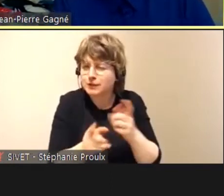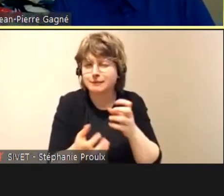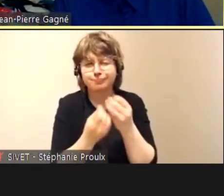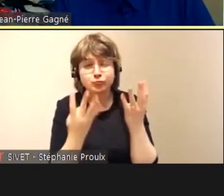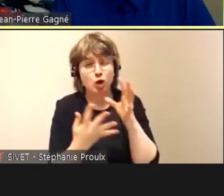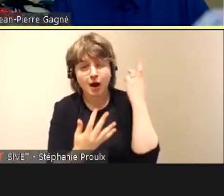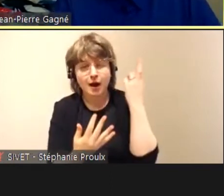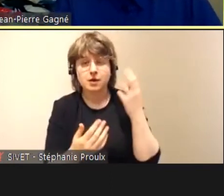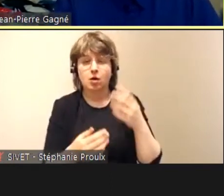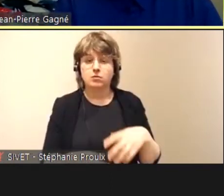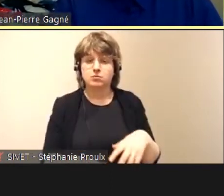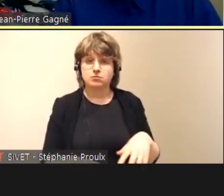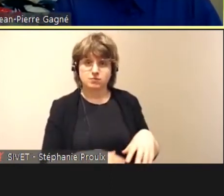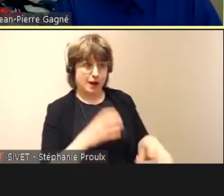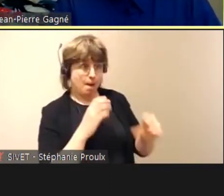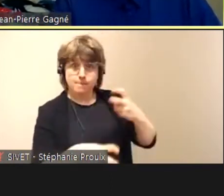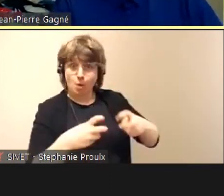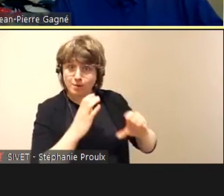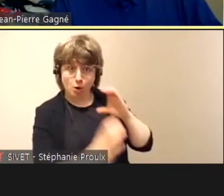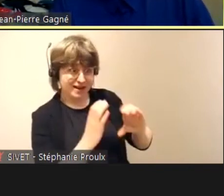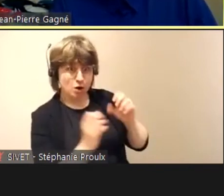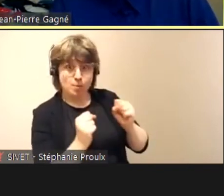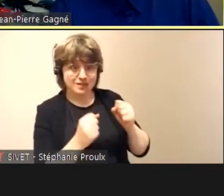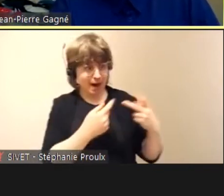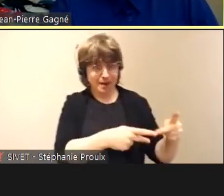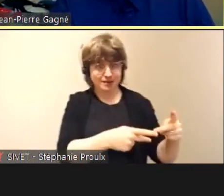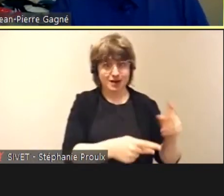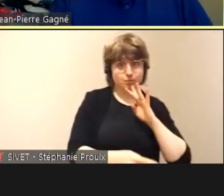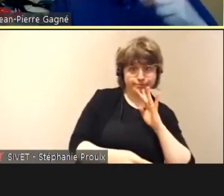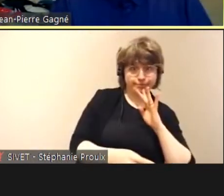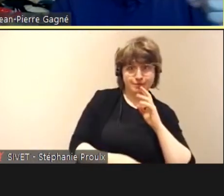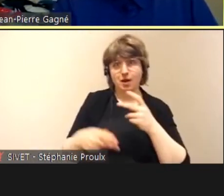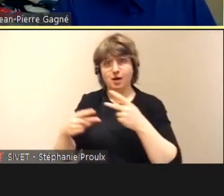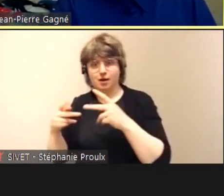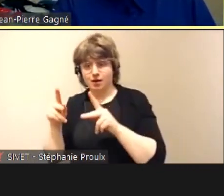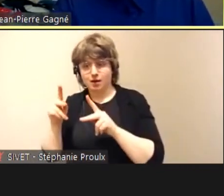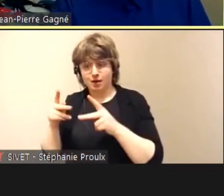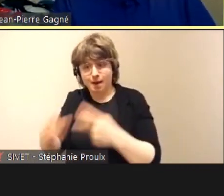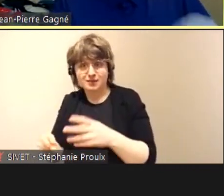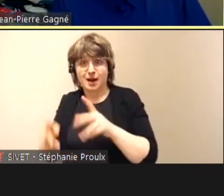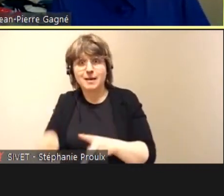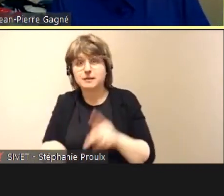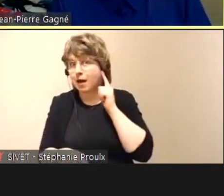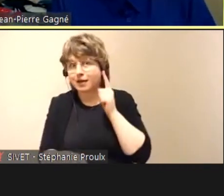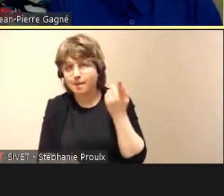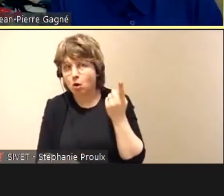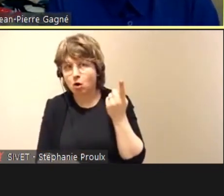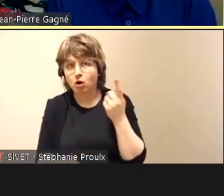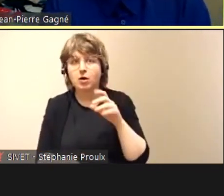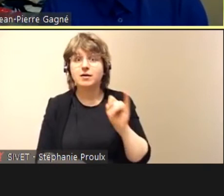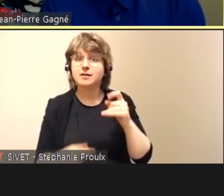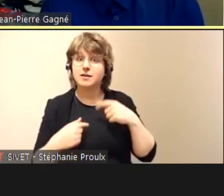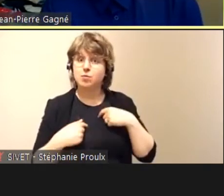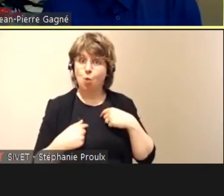de communication, ça peut être le locuteur, ça peut être l'interlocuteur, ça peut être le message. Si moi, je commence à vous parler